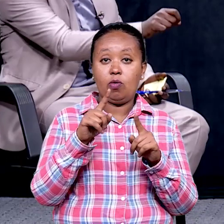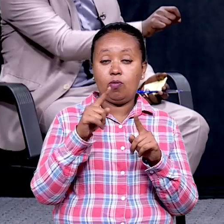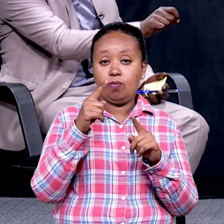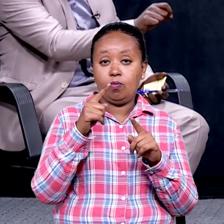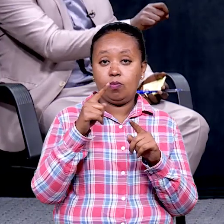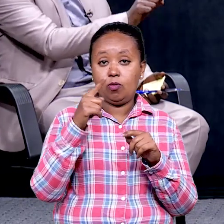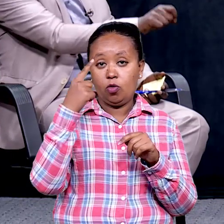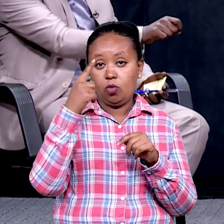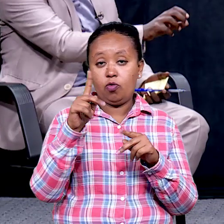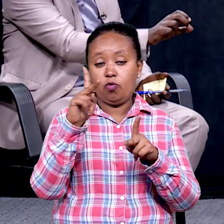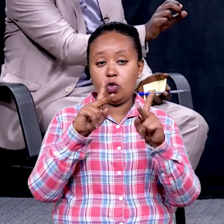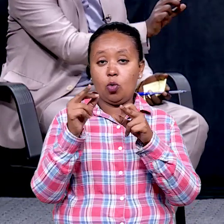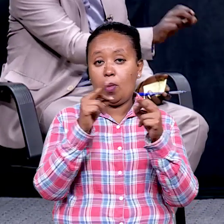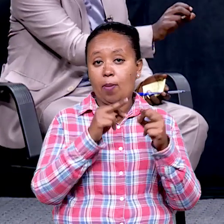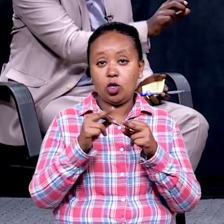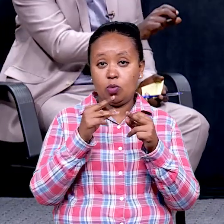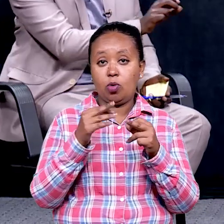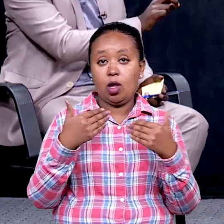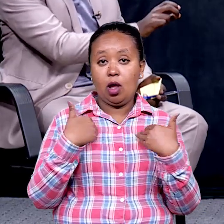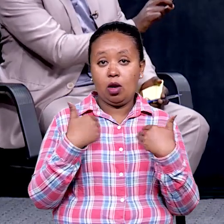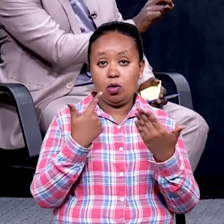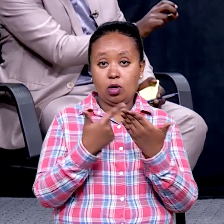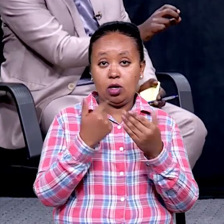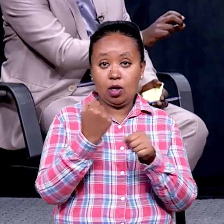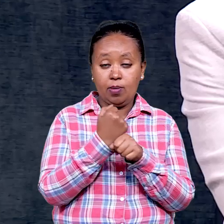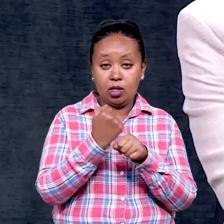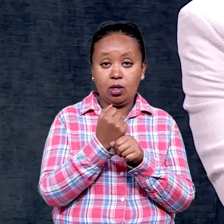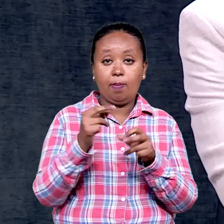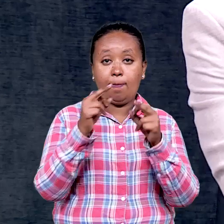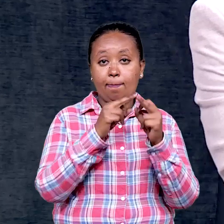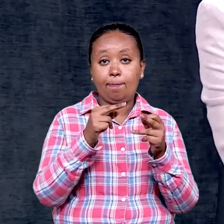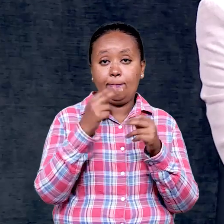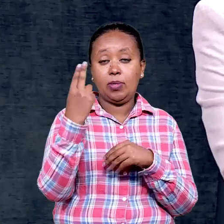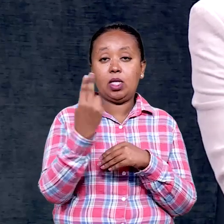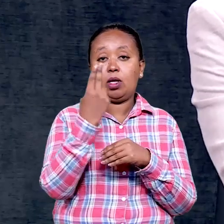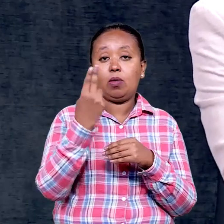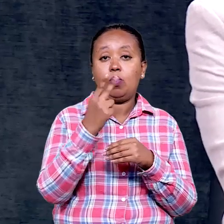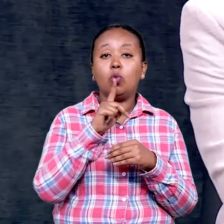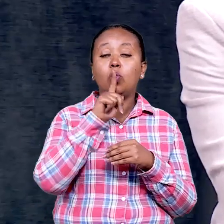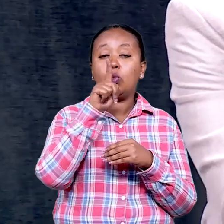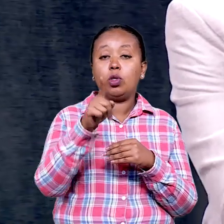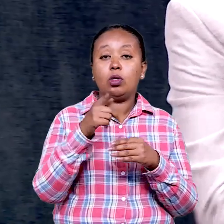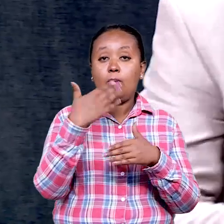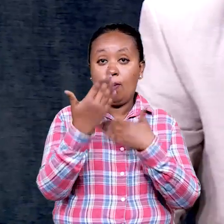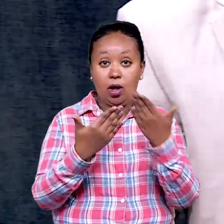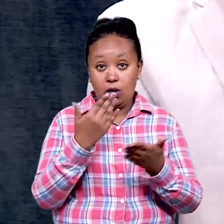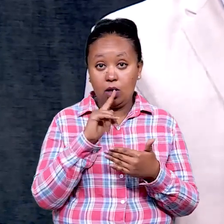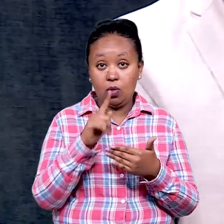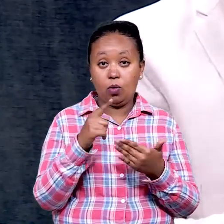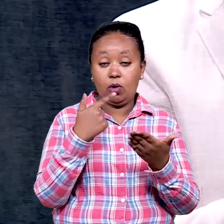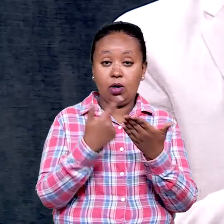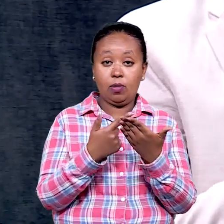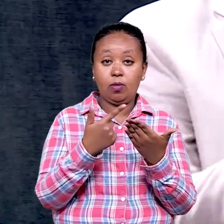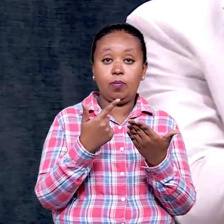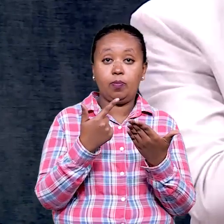ሴክ ኦፍ ዘ ሶሳይቲ ነው ለማህበረሰቡ ያንን ለሚሰራለት ማህበረሰብ ጥቅም ትሩዝን ማገልገል ነው ሶ